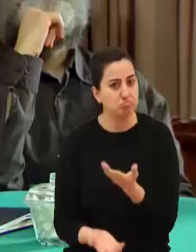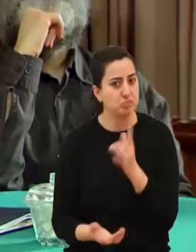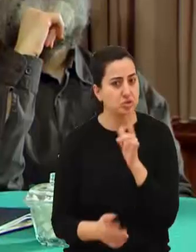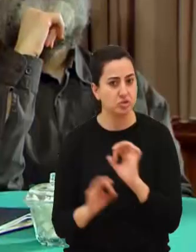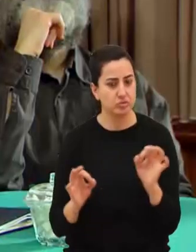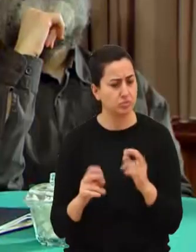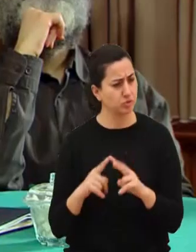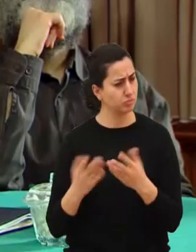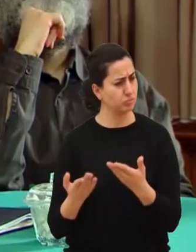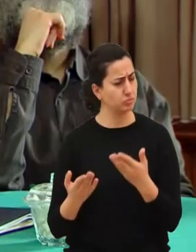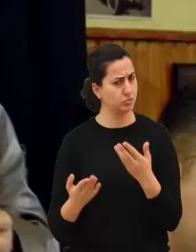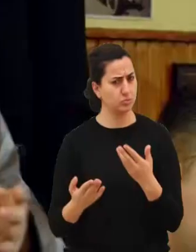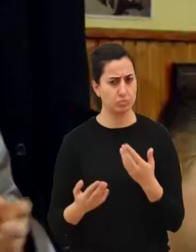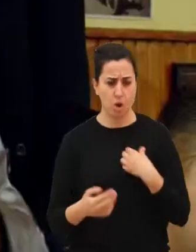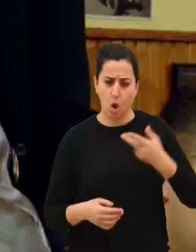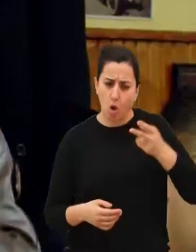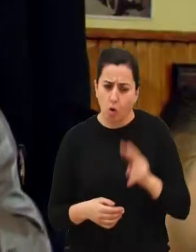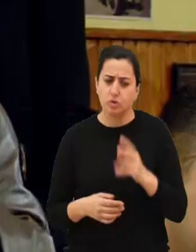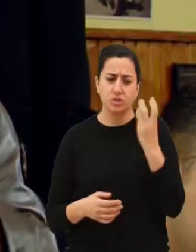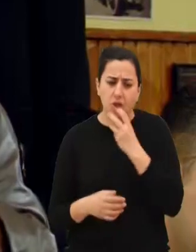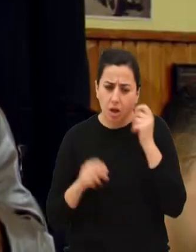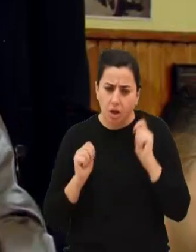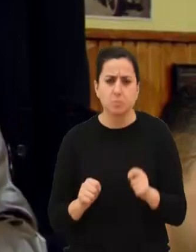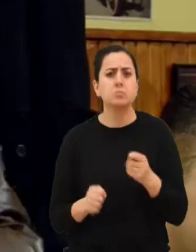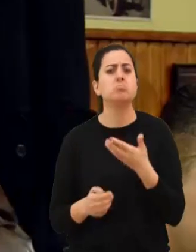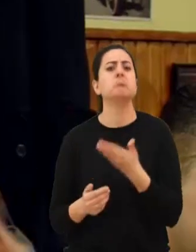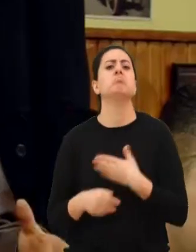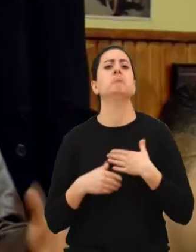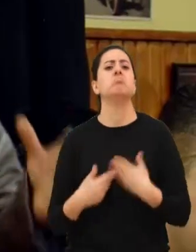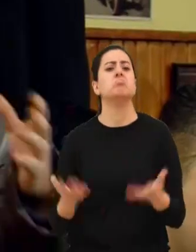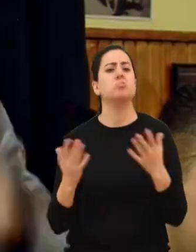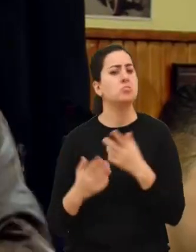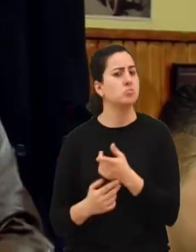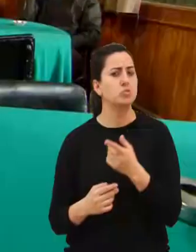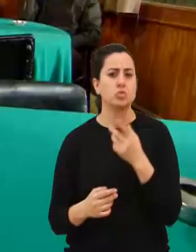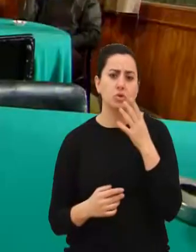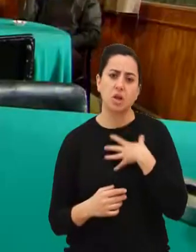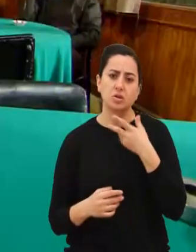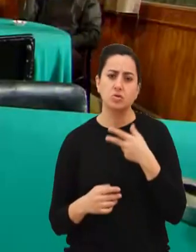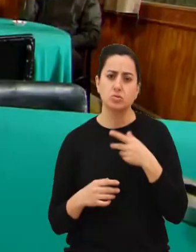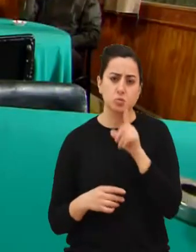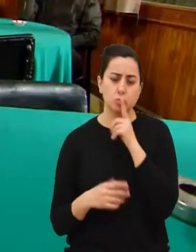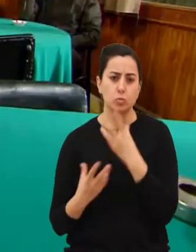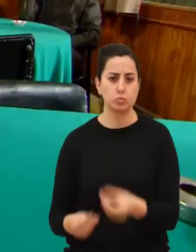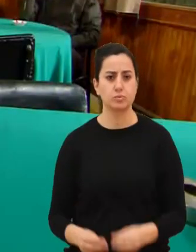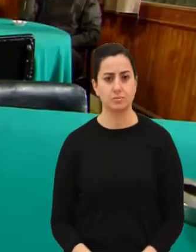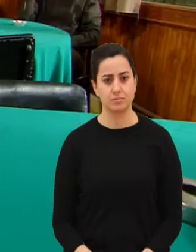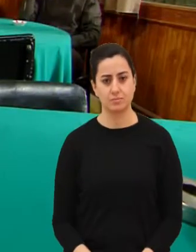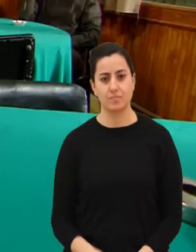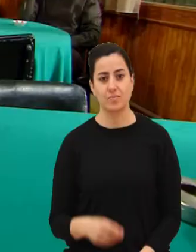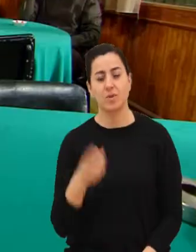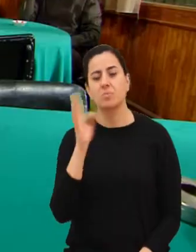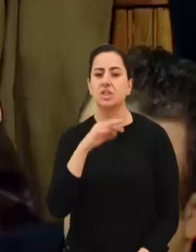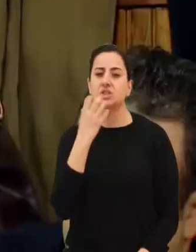Yazık. Yok canım, ben kendimi öldürsem de, şarkılar söylesem de... ...fen içilem yine olmuş. He? Sen bak, bir şeyler